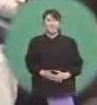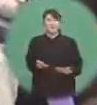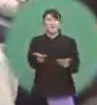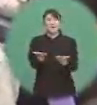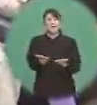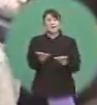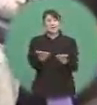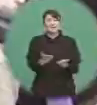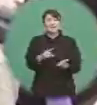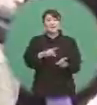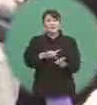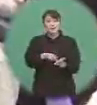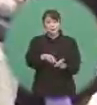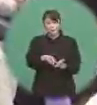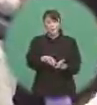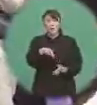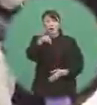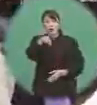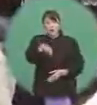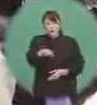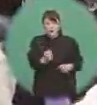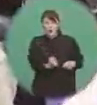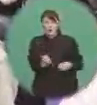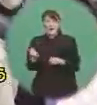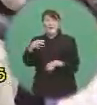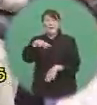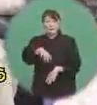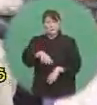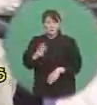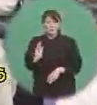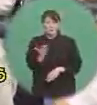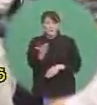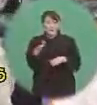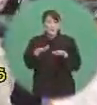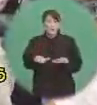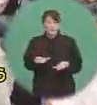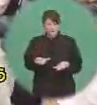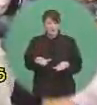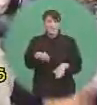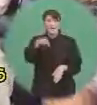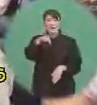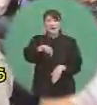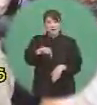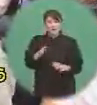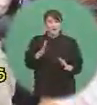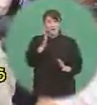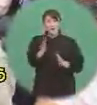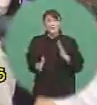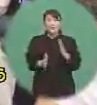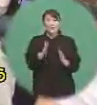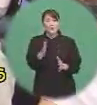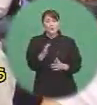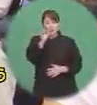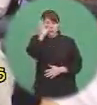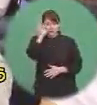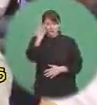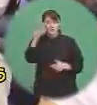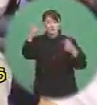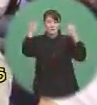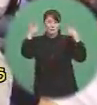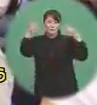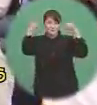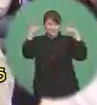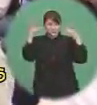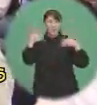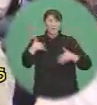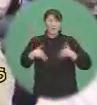体育館が避難所じゃなくて体育館でスポーツが見れる、その日常を楽しめるって、そ